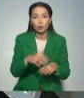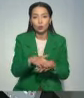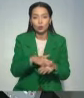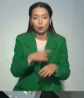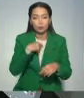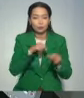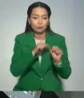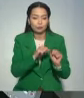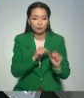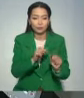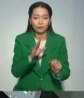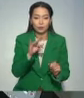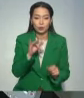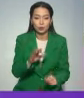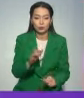вируса